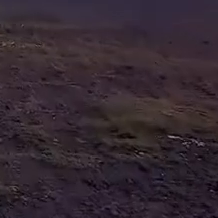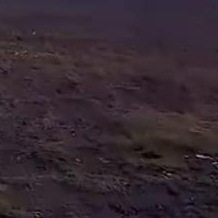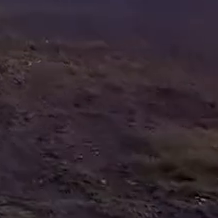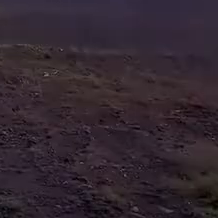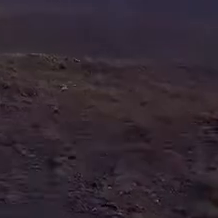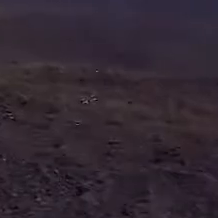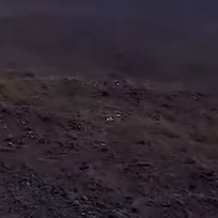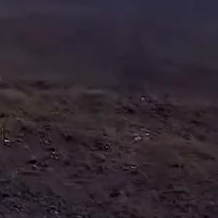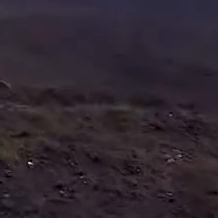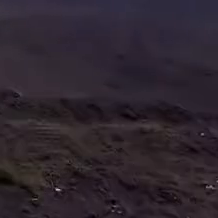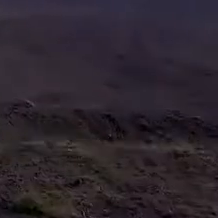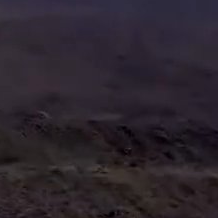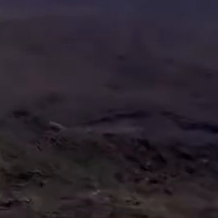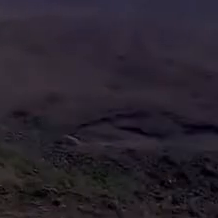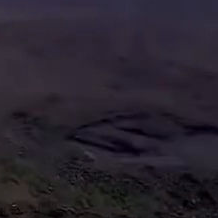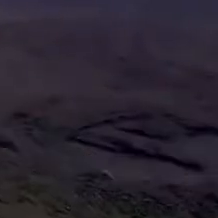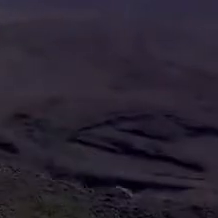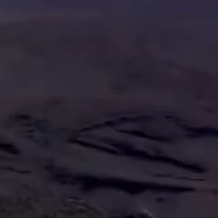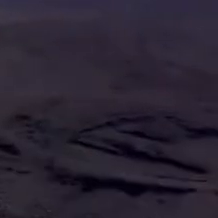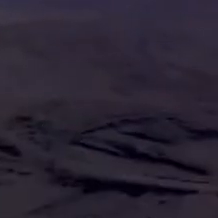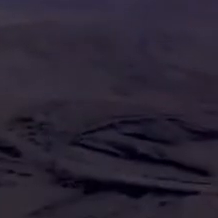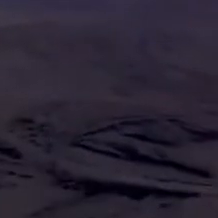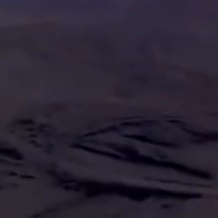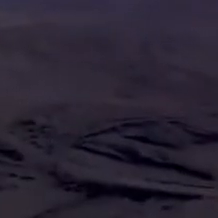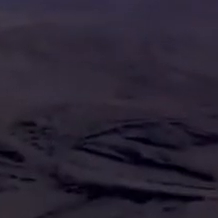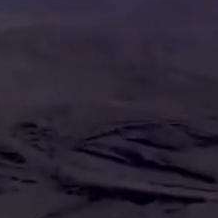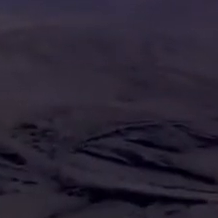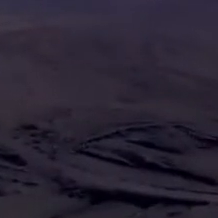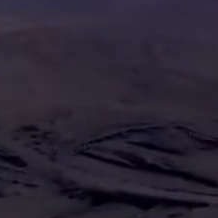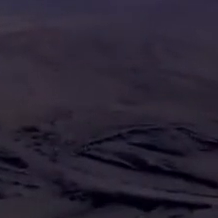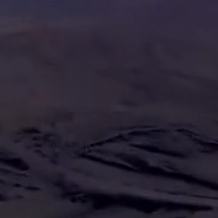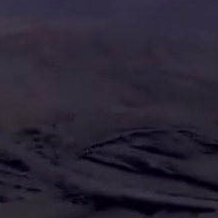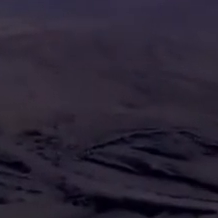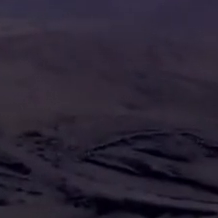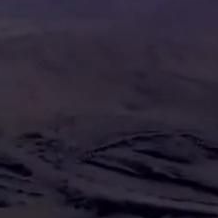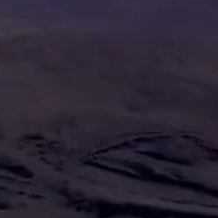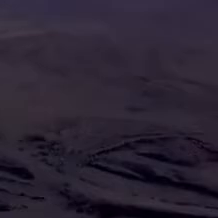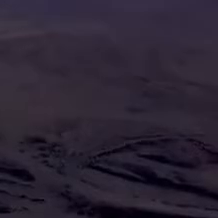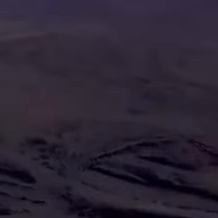وكان دايما يحمسنا لنكمل طريقنا لنعمل حياة أفضل لإلنا وللي حوالينا.